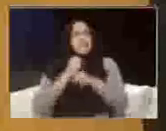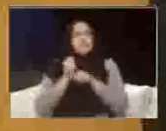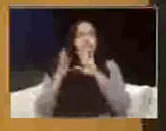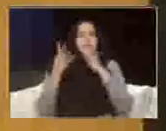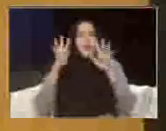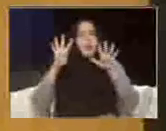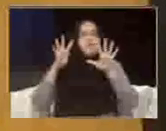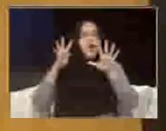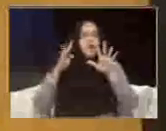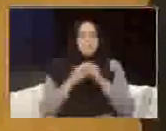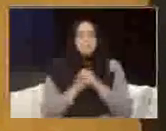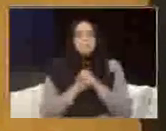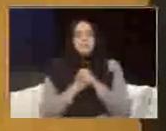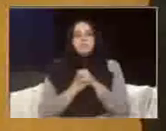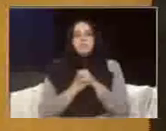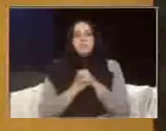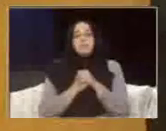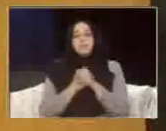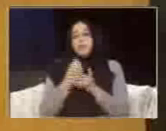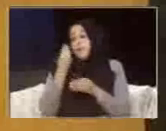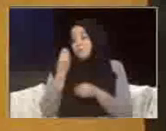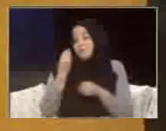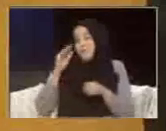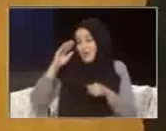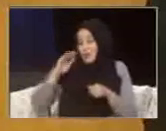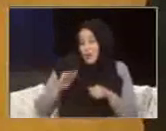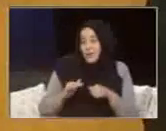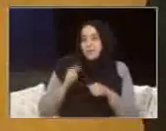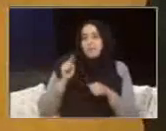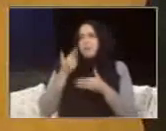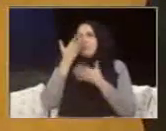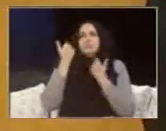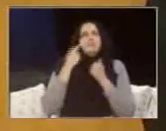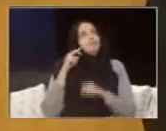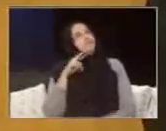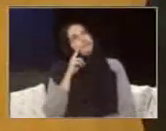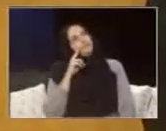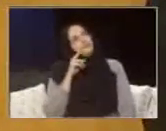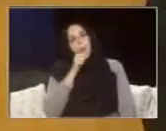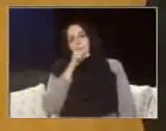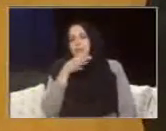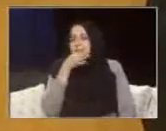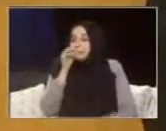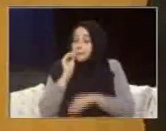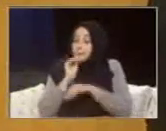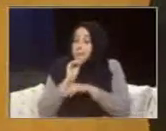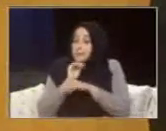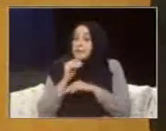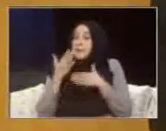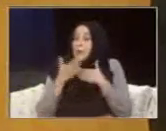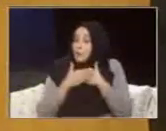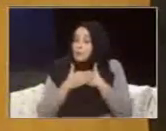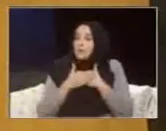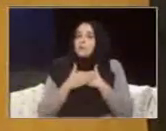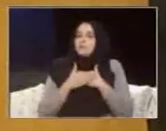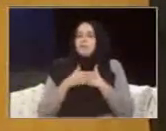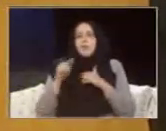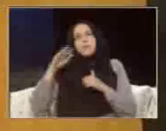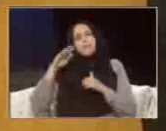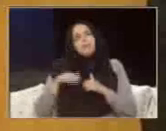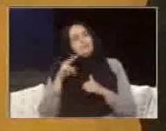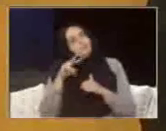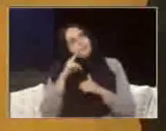قال صغير سن. نعم. وهو لا يعي هذه الأشياء، هذا الكلام الذي ذكره النبي صلى الله عليه وسلم له أكيد في ذلك الفترة